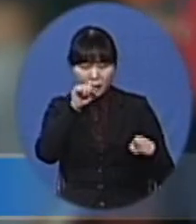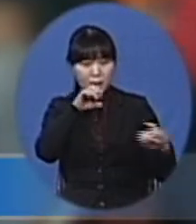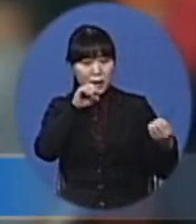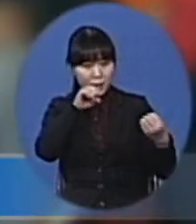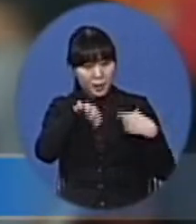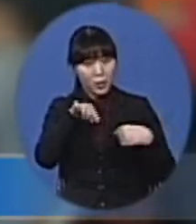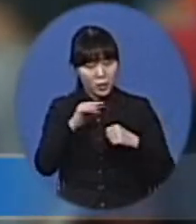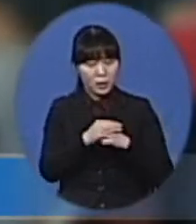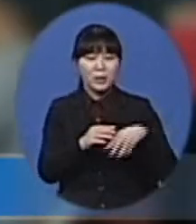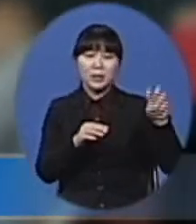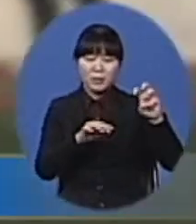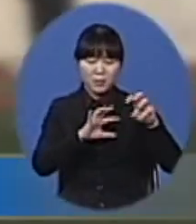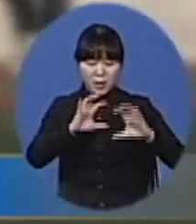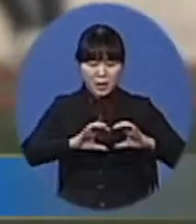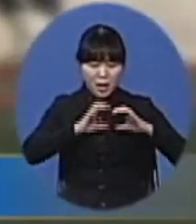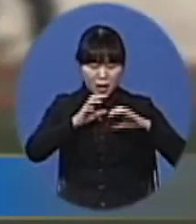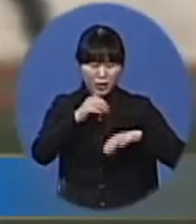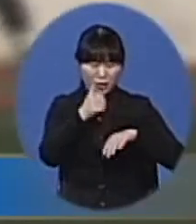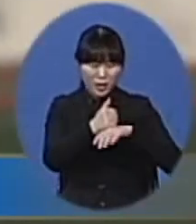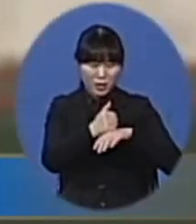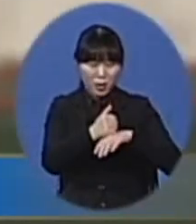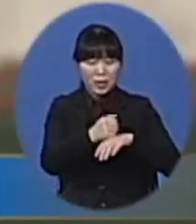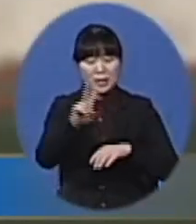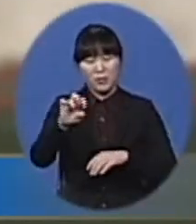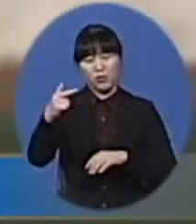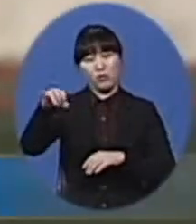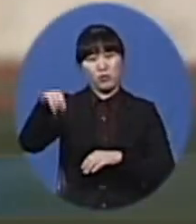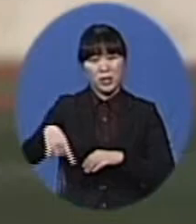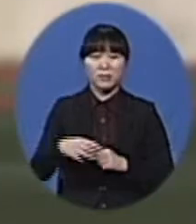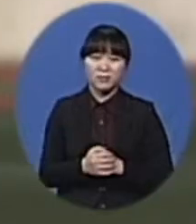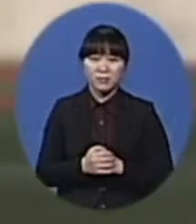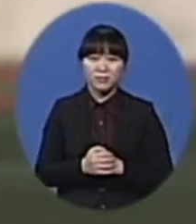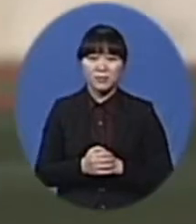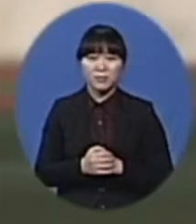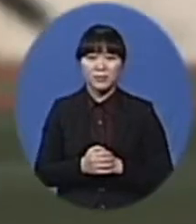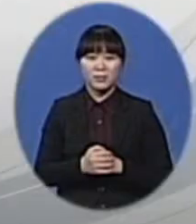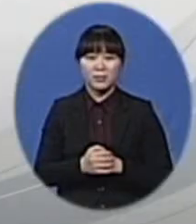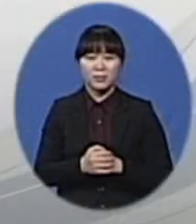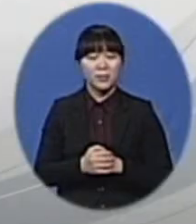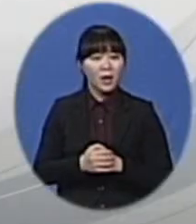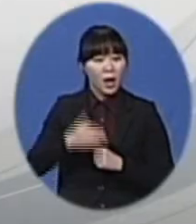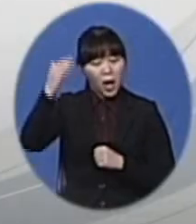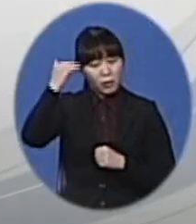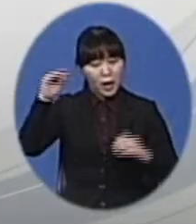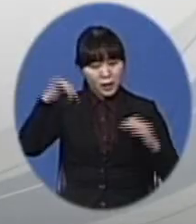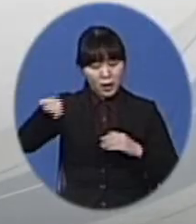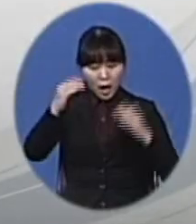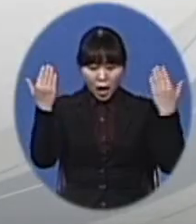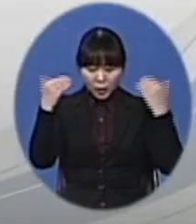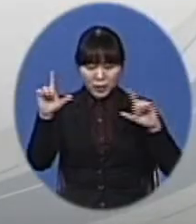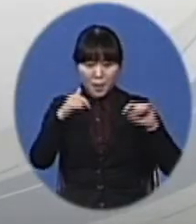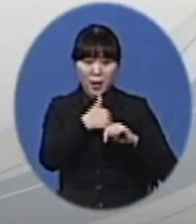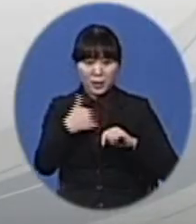응답한 비율은 30개국 중 끝에서 다섯 번째인 26위였습니다. 한국 아동들의 학교 생활